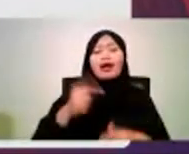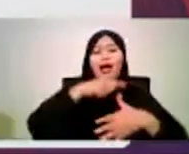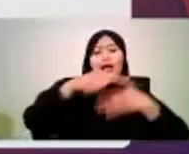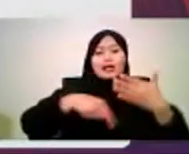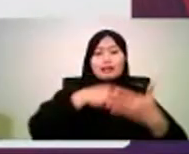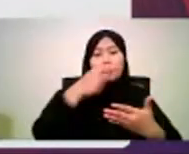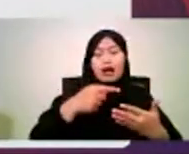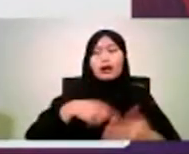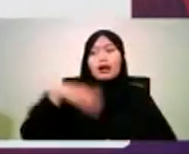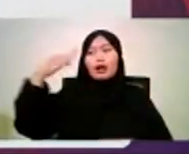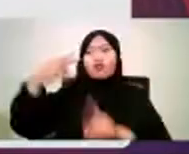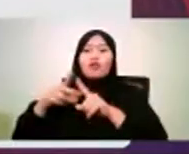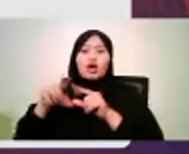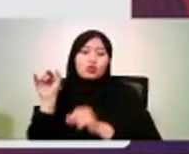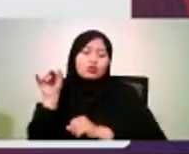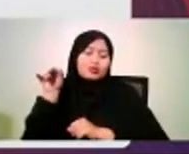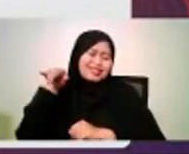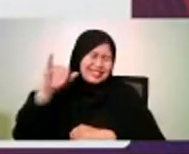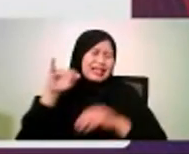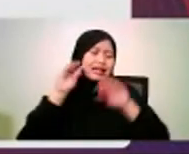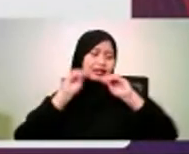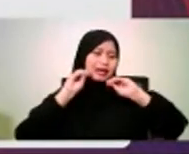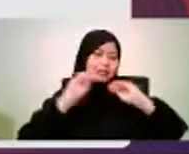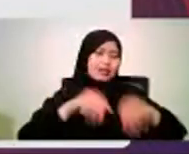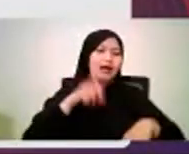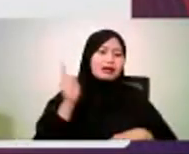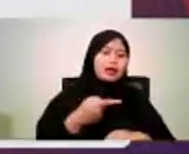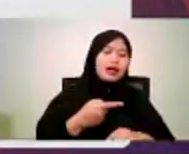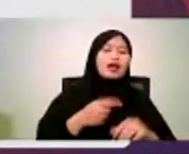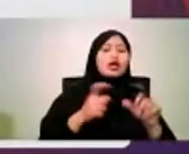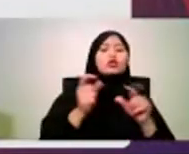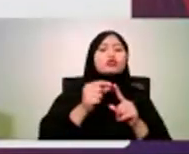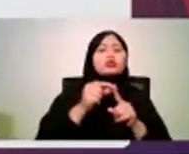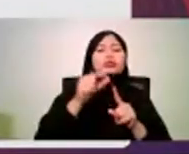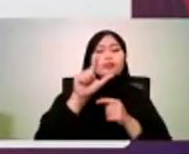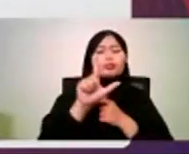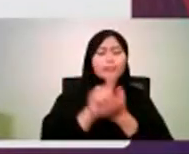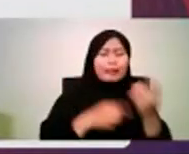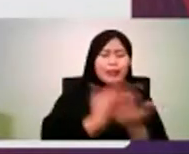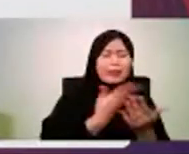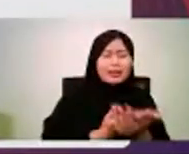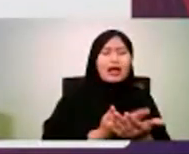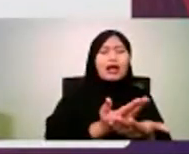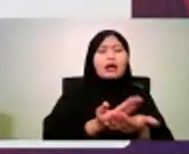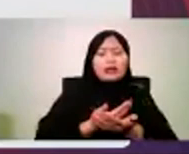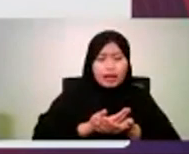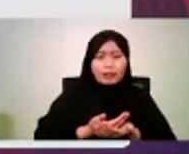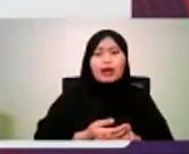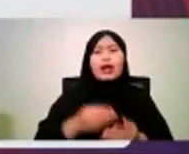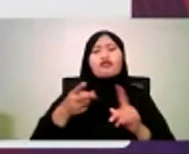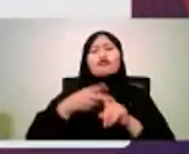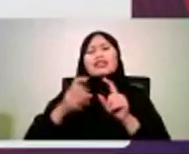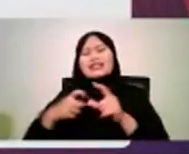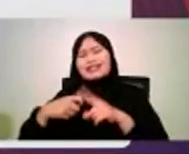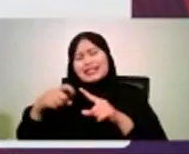Mas Fauziah itu ya Ada arthritis supply ada-ada dedeman ada fiskal ada moneter ada